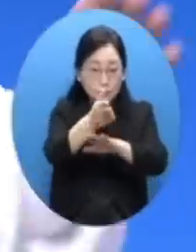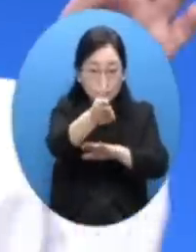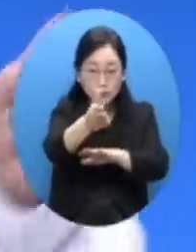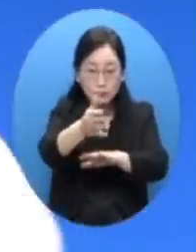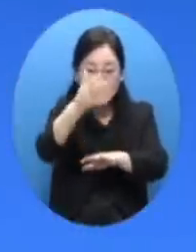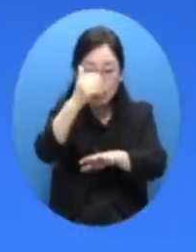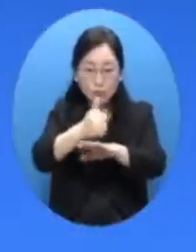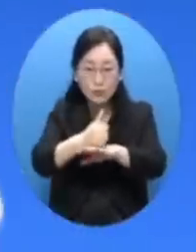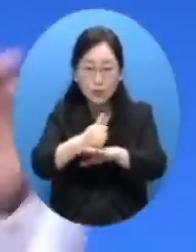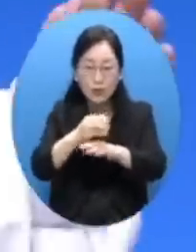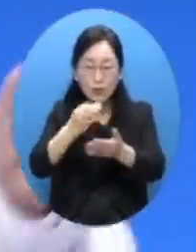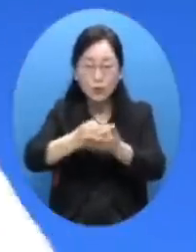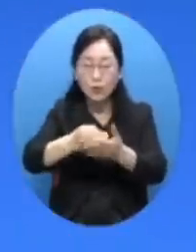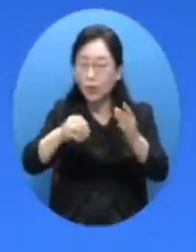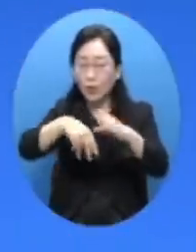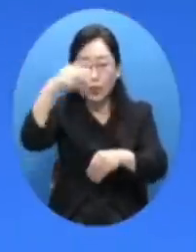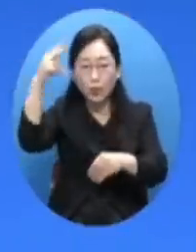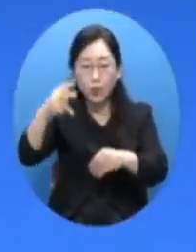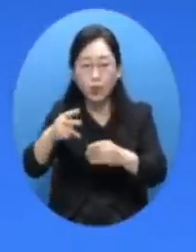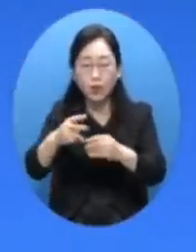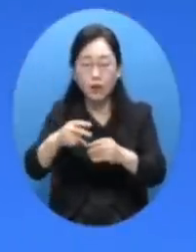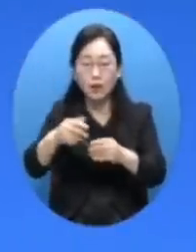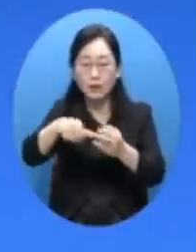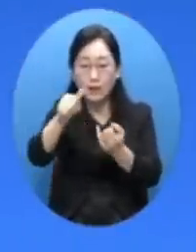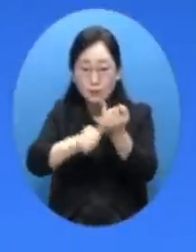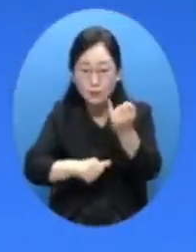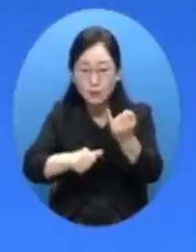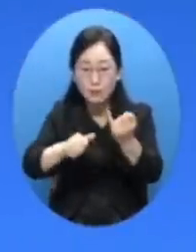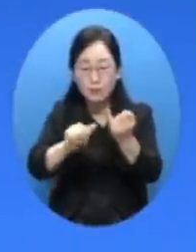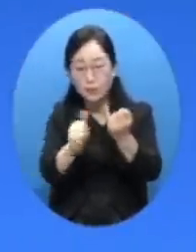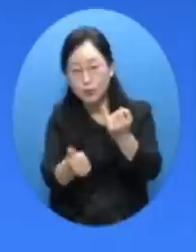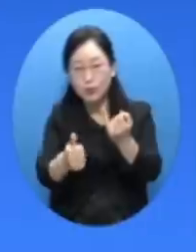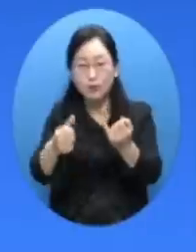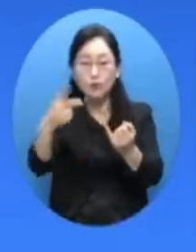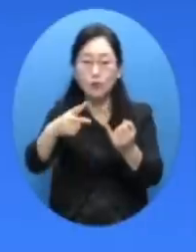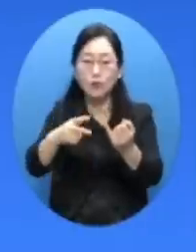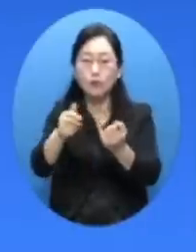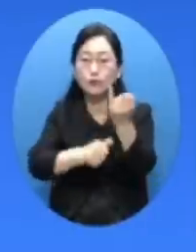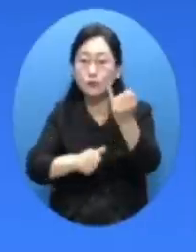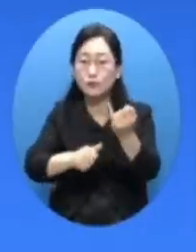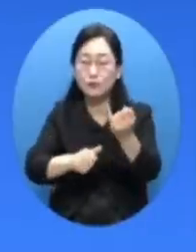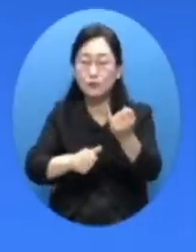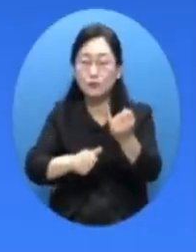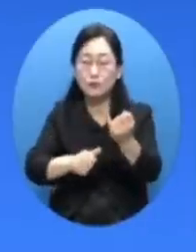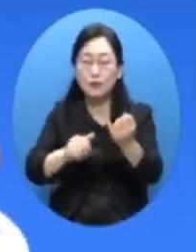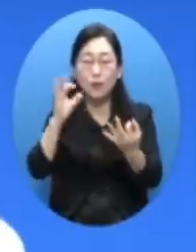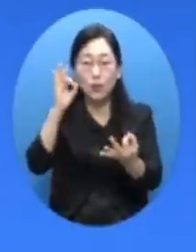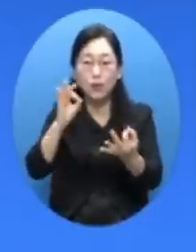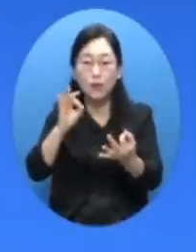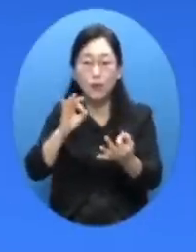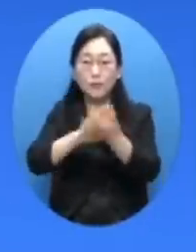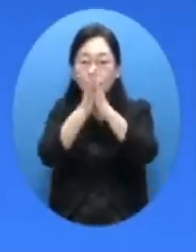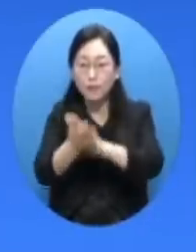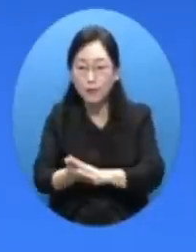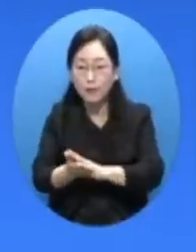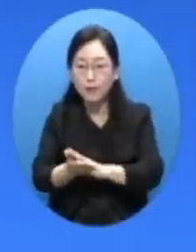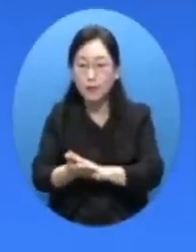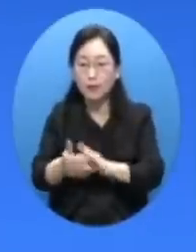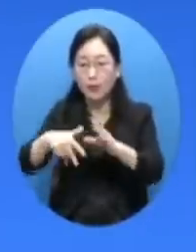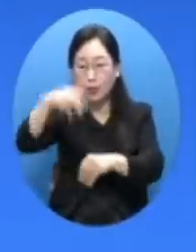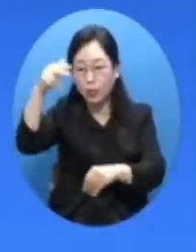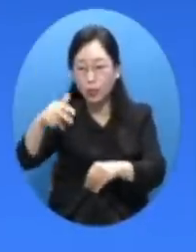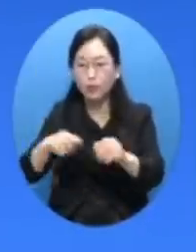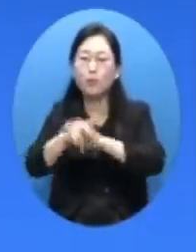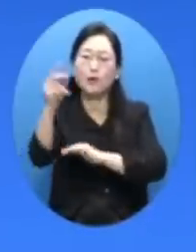사회들도 잃고 부인도 잃고 그리고 간신히 두 딸과 함께 빈손으로 도망쳐 나왔던 사실을 우리는